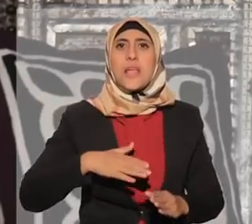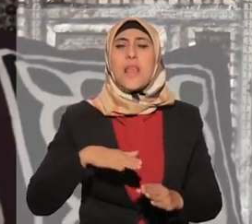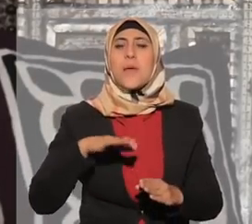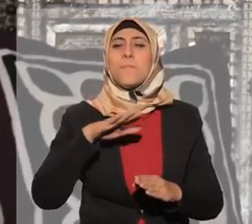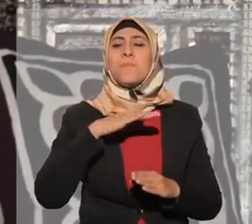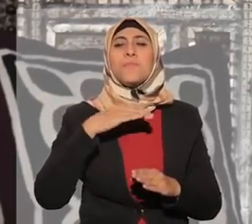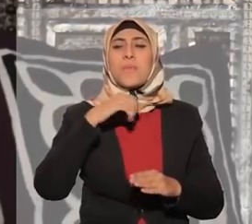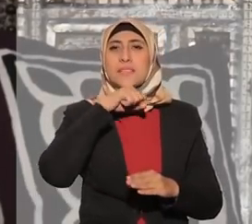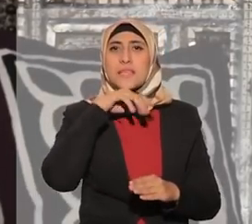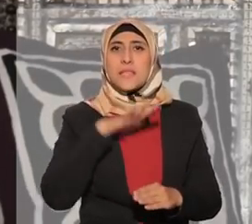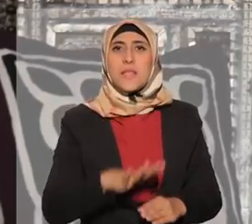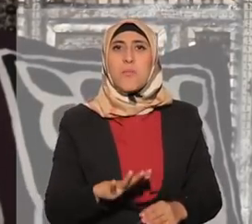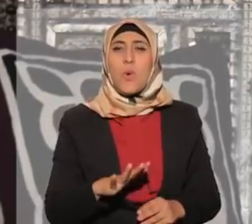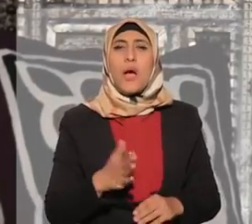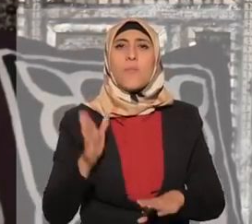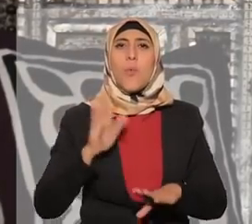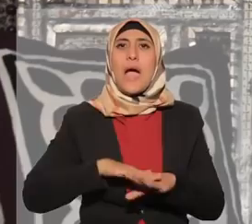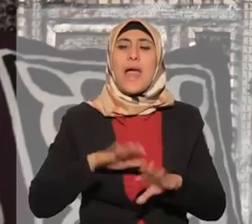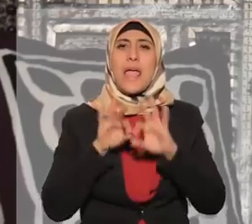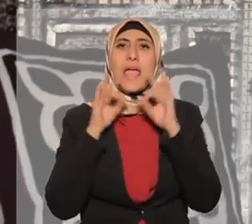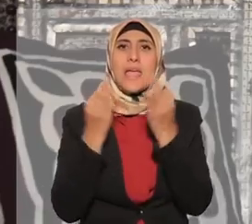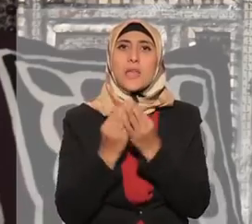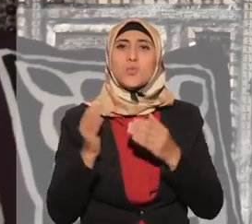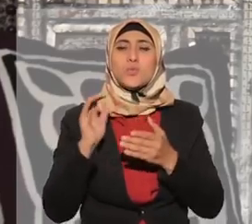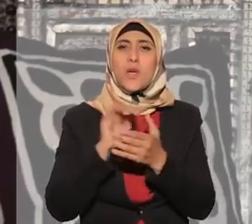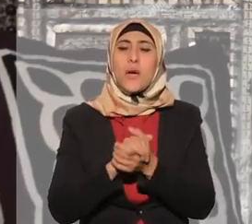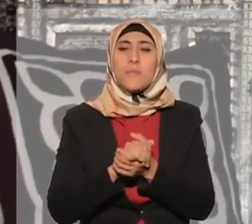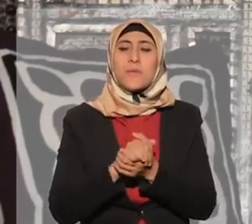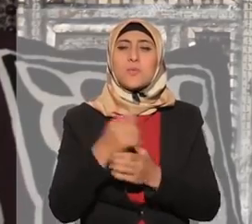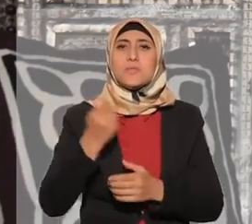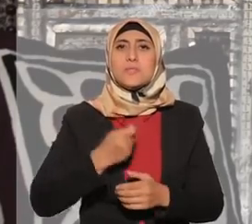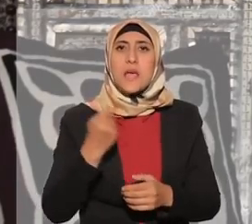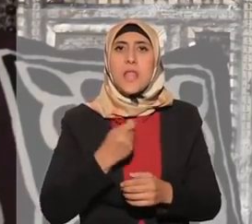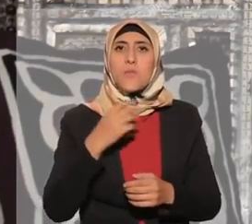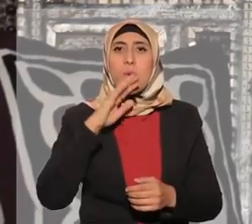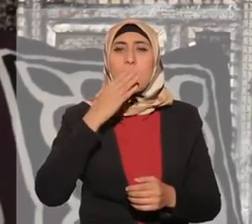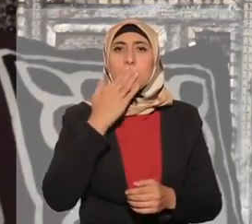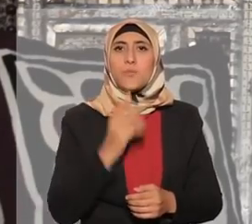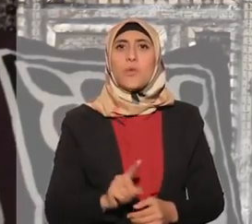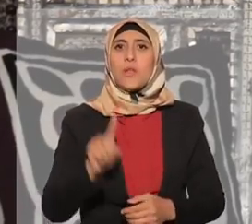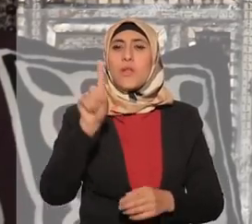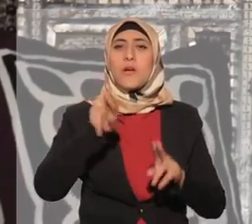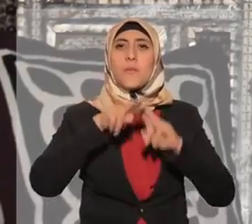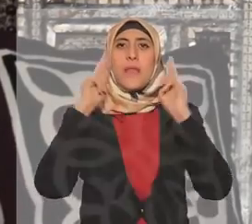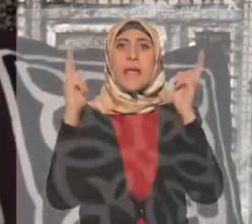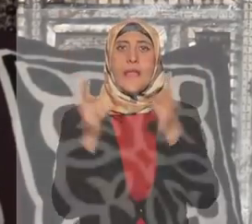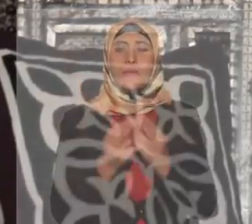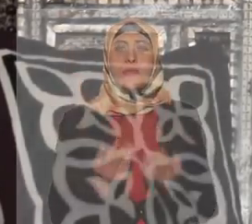وآله وصحبه وسلم، والحمد لله رب العالمين. الفاتحة.